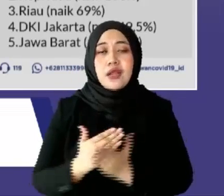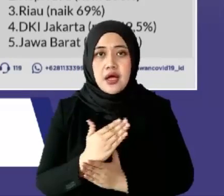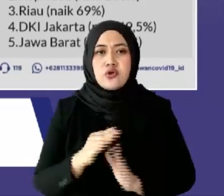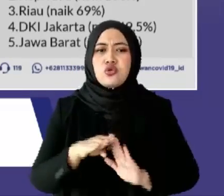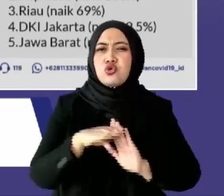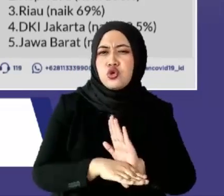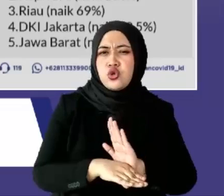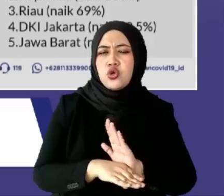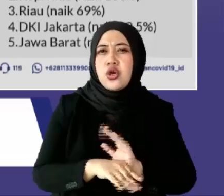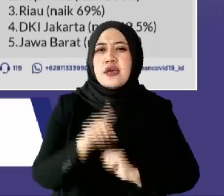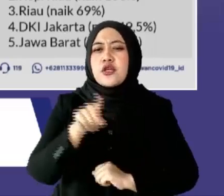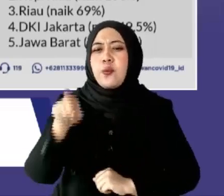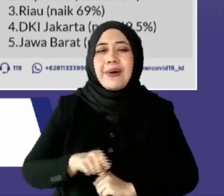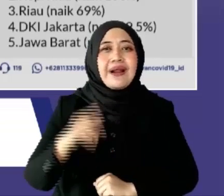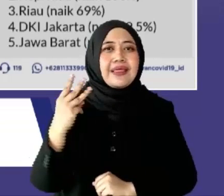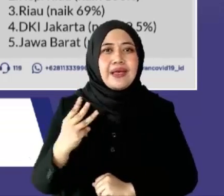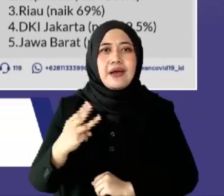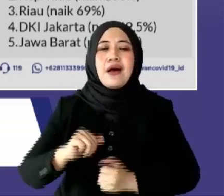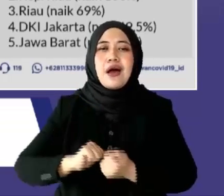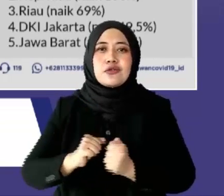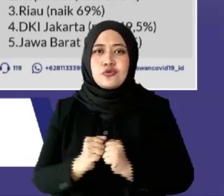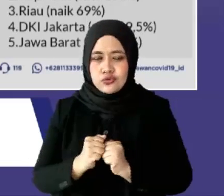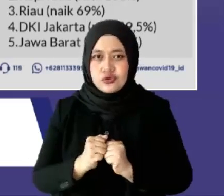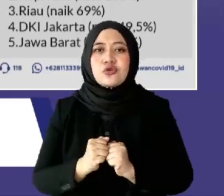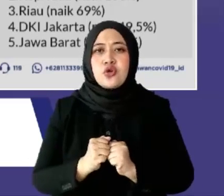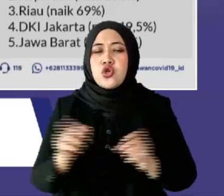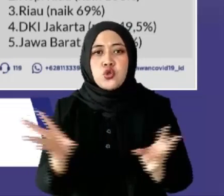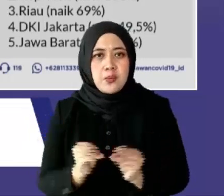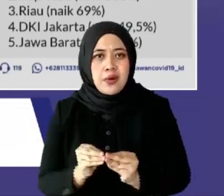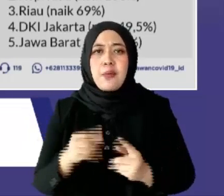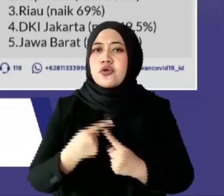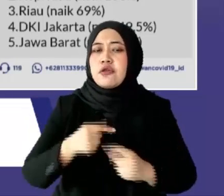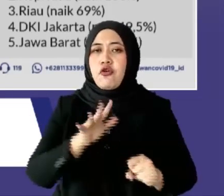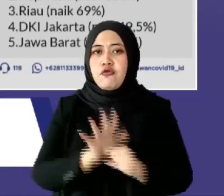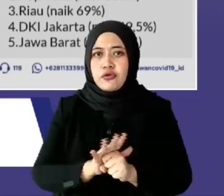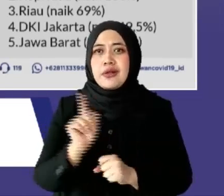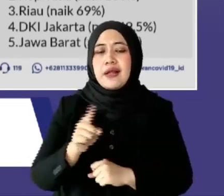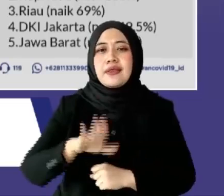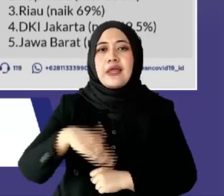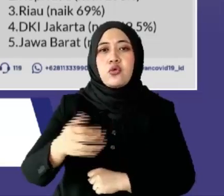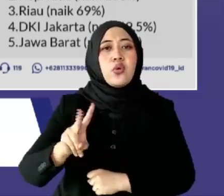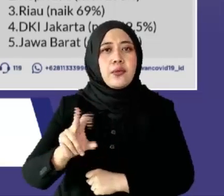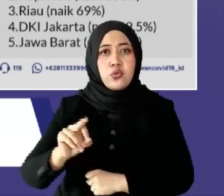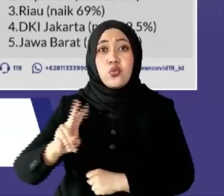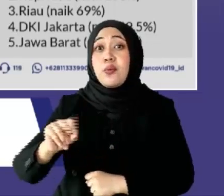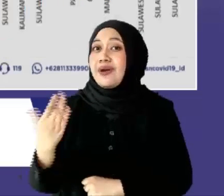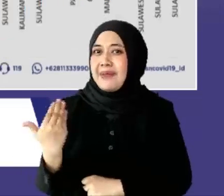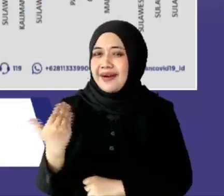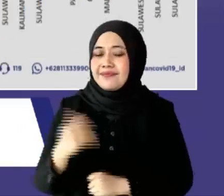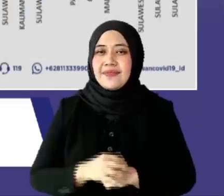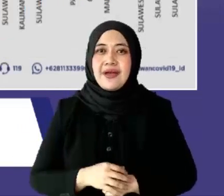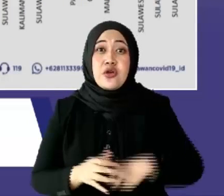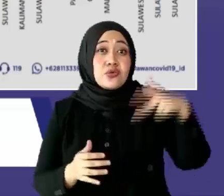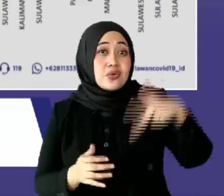menurunkan sepertiga dari kenaikan kasus mingguan pasca Idul Fitri di tahun 2020 lalu. Selain itu,